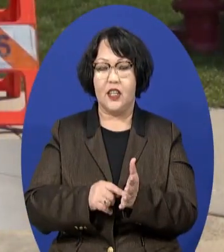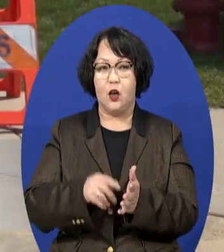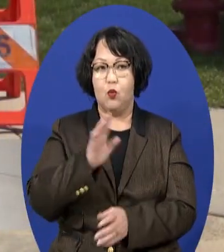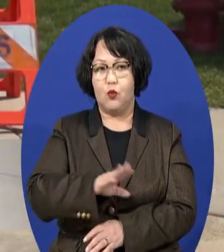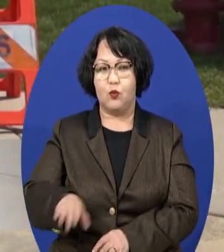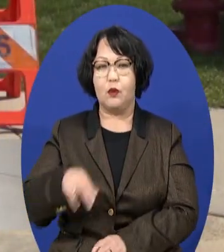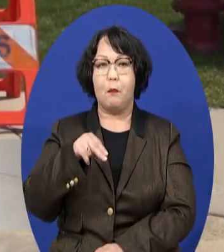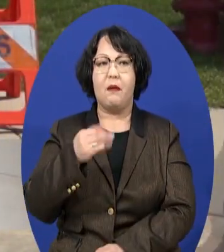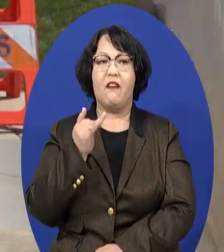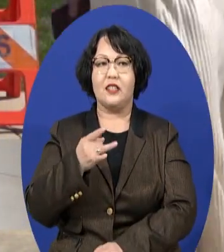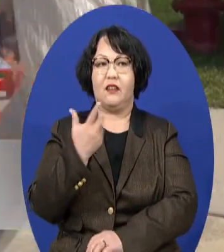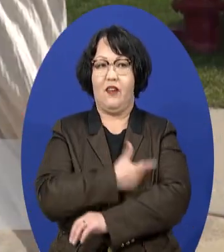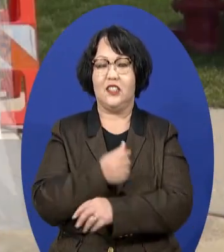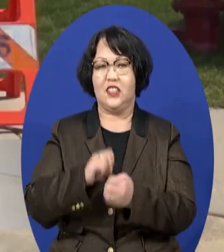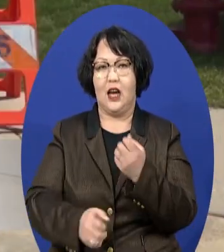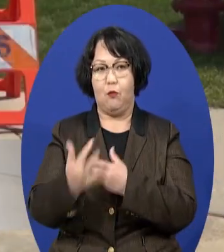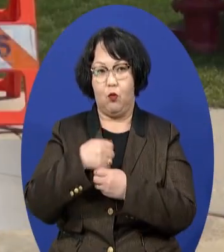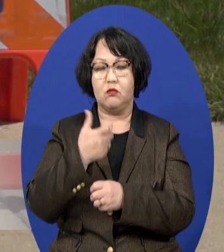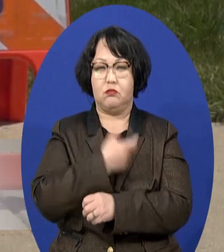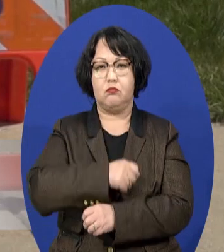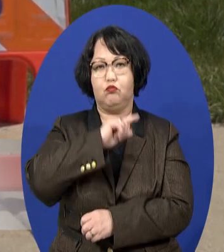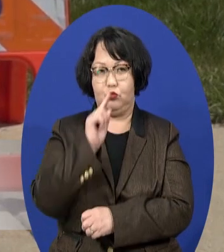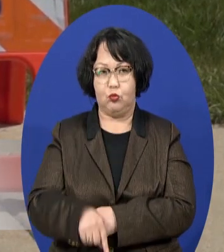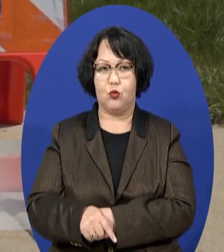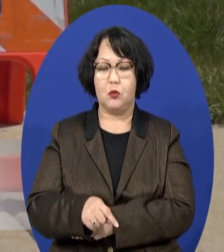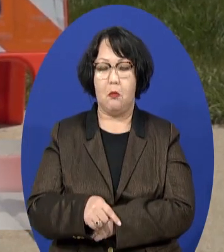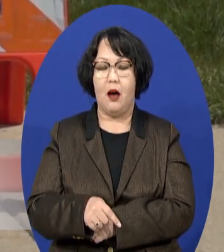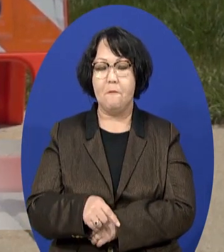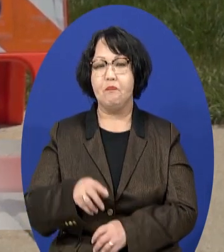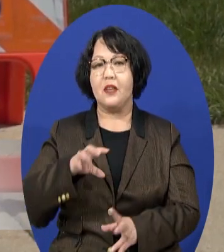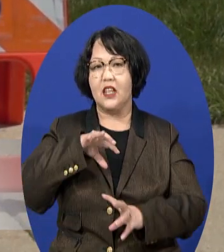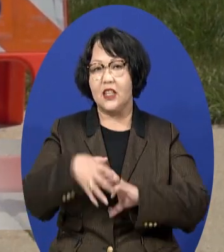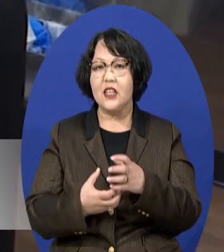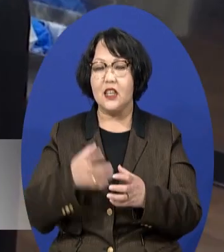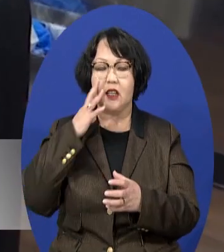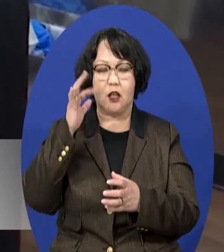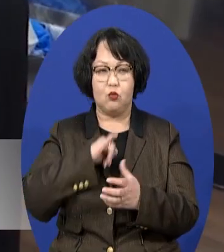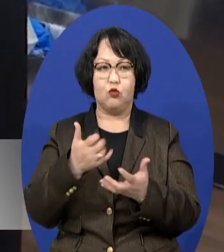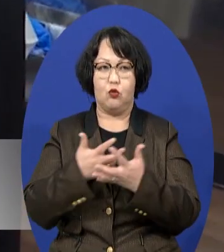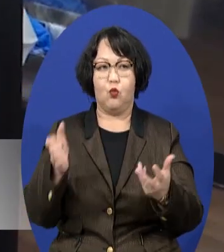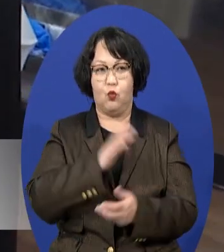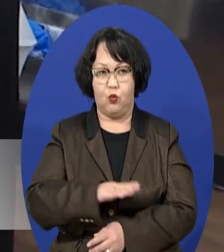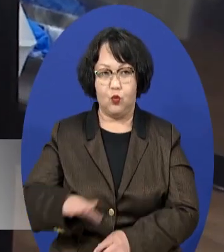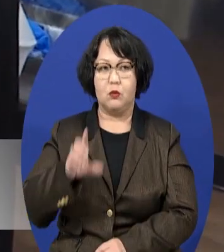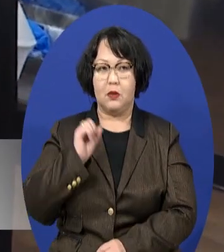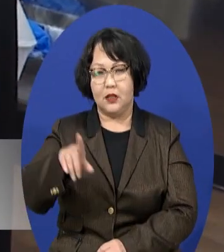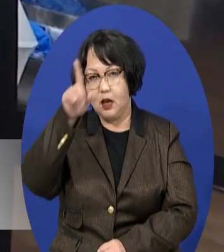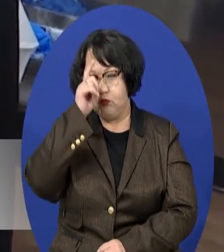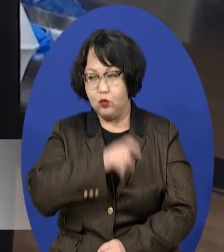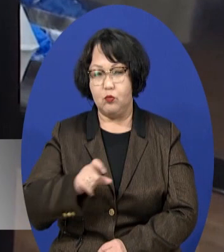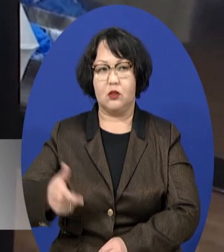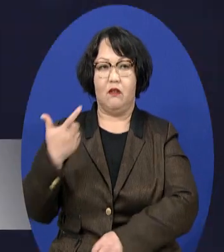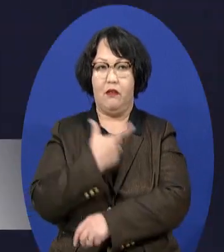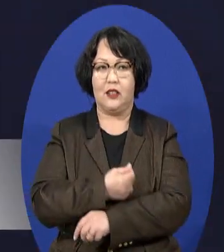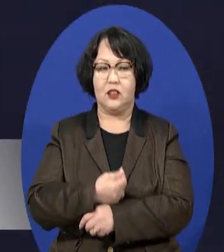Pfizer вакцинд одоо хамруулж дархлаажуулахыг зөвшөөрсөн байна. За гэвч дэлхийд даяар олон орнд хүүхдүүд байхгүй эмч нараас вакцинжуулж чадахгүй